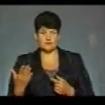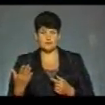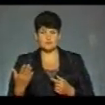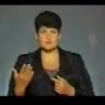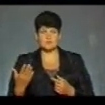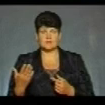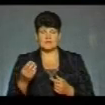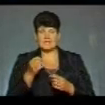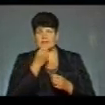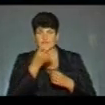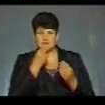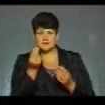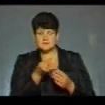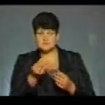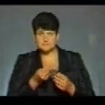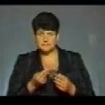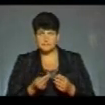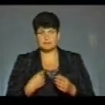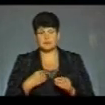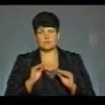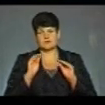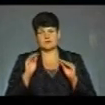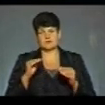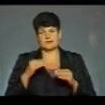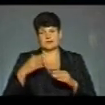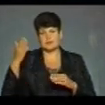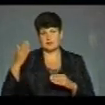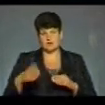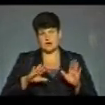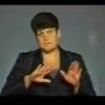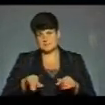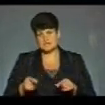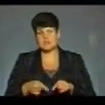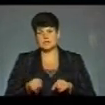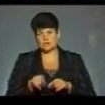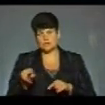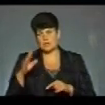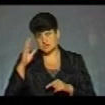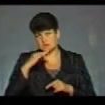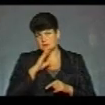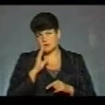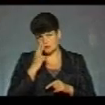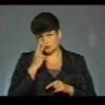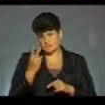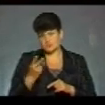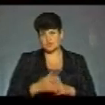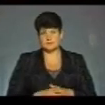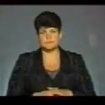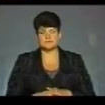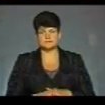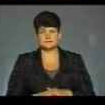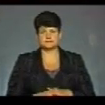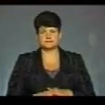квіточки замальовувати. Ми їх повісимо на дошку і після того наші батьки це будуть бачити.